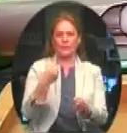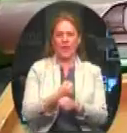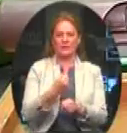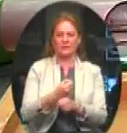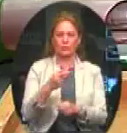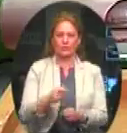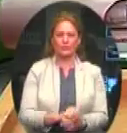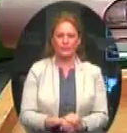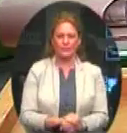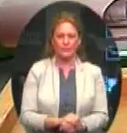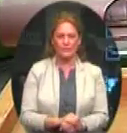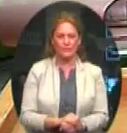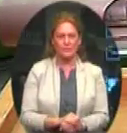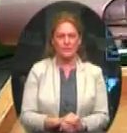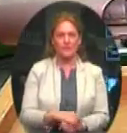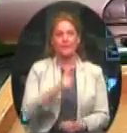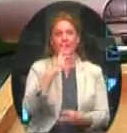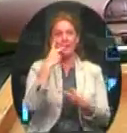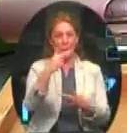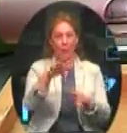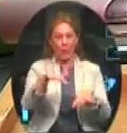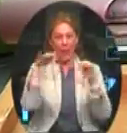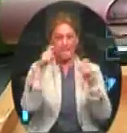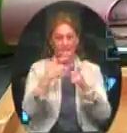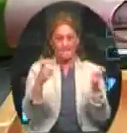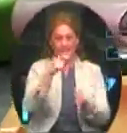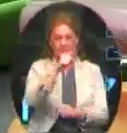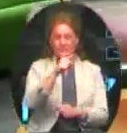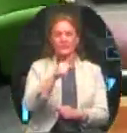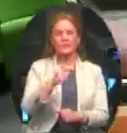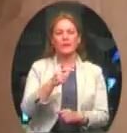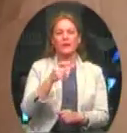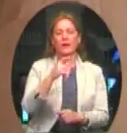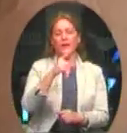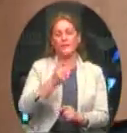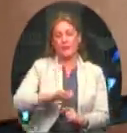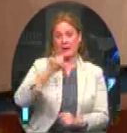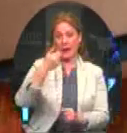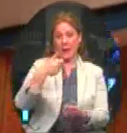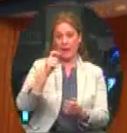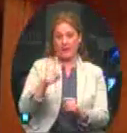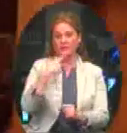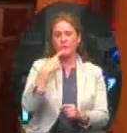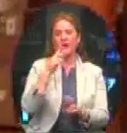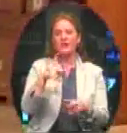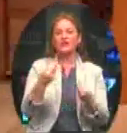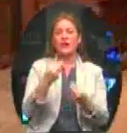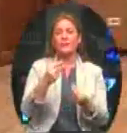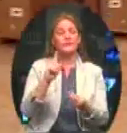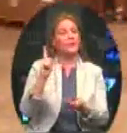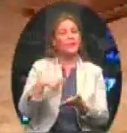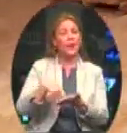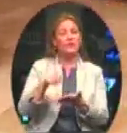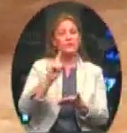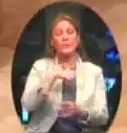שכזאת. בביקור באודיטוריום המחודש מזכיר מנכ"ל הכנסת, כי יש דברים שלא שופצו מאז שגולדה מאיר הייתה ראש